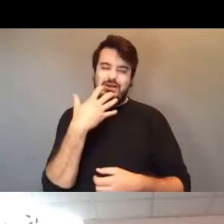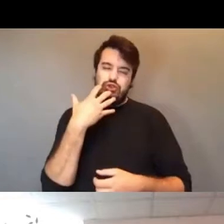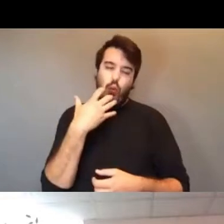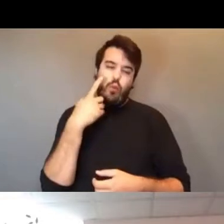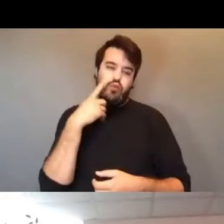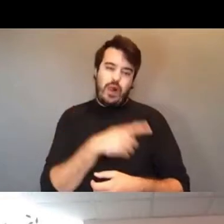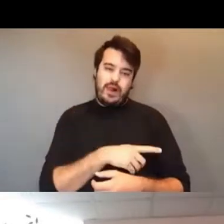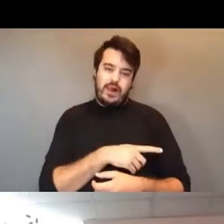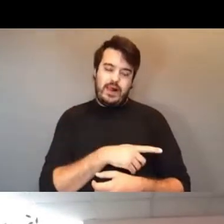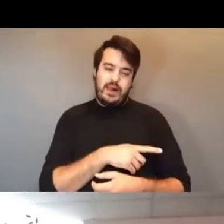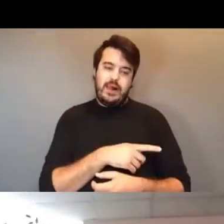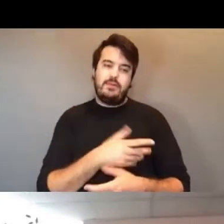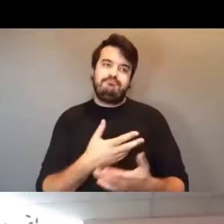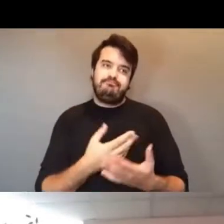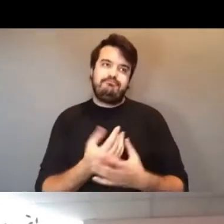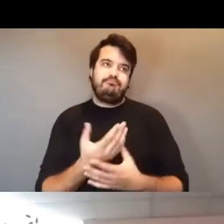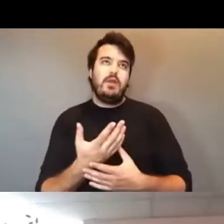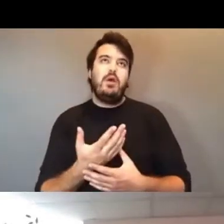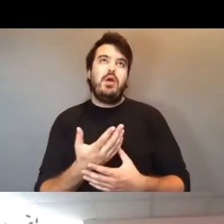elle. Et